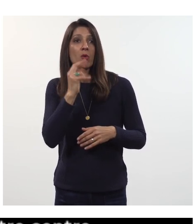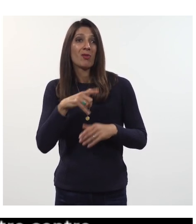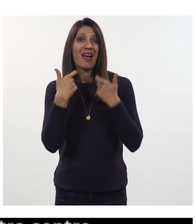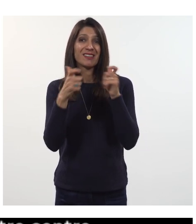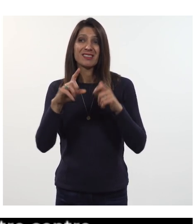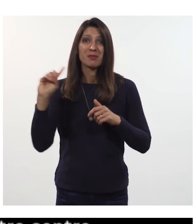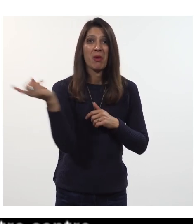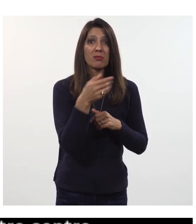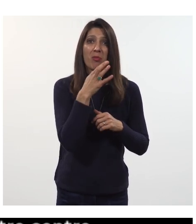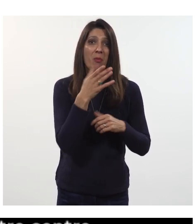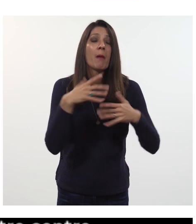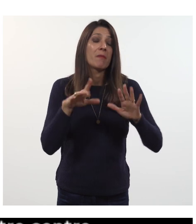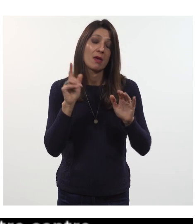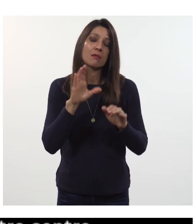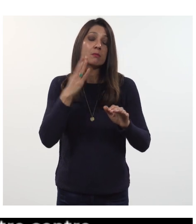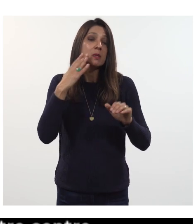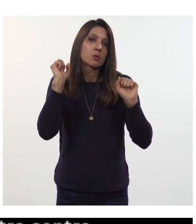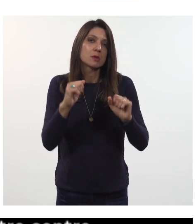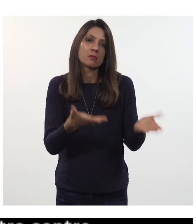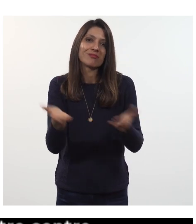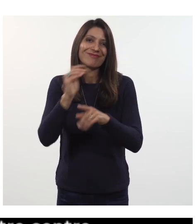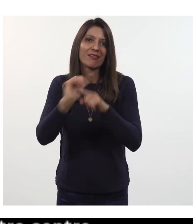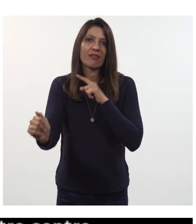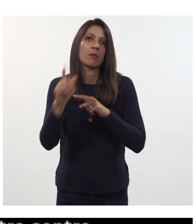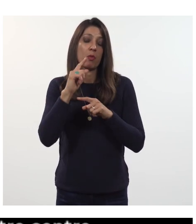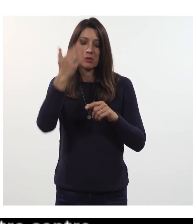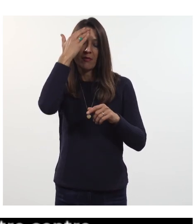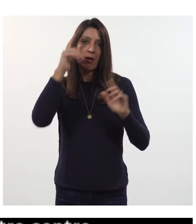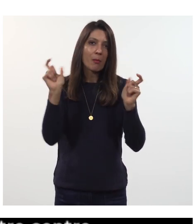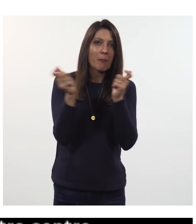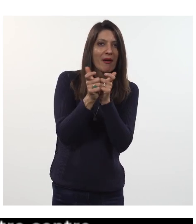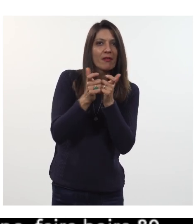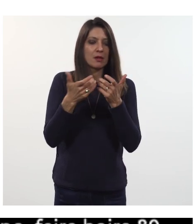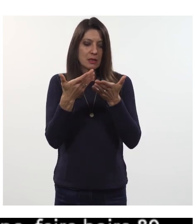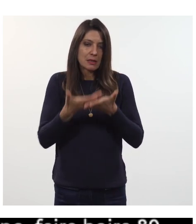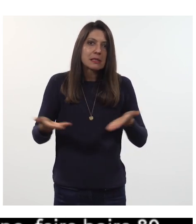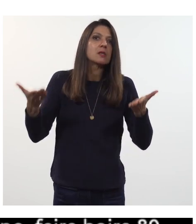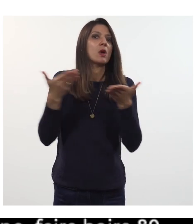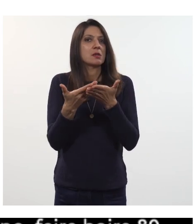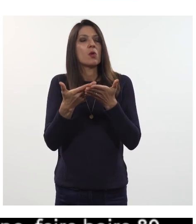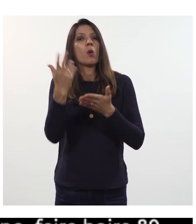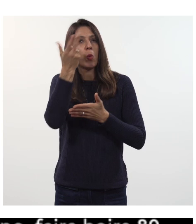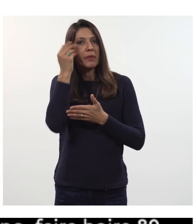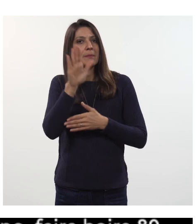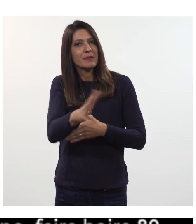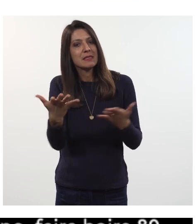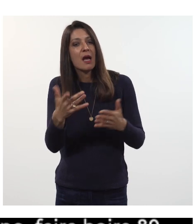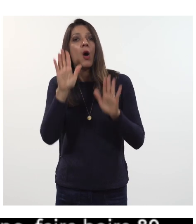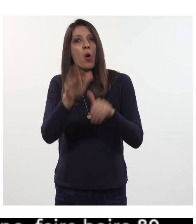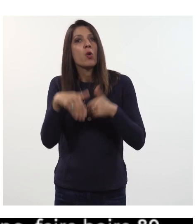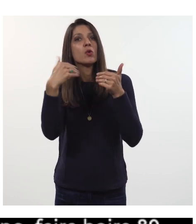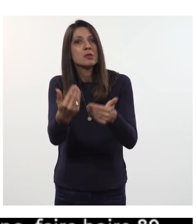hésiter à la faire parce que des fois, ça permet de statuer sur la situation. Est-ce qu'on continue l'alimentation par la bouche? Est-ce qu'on bascule sur de la